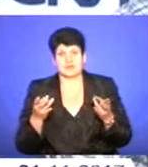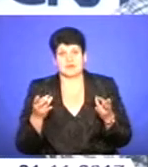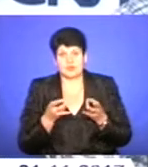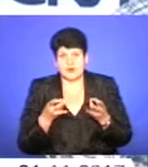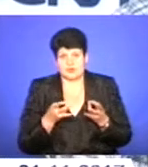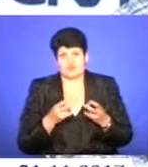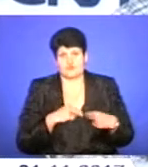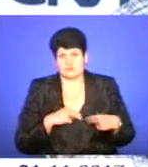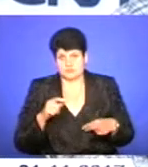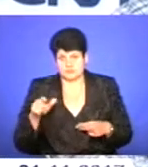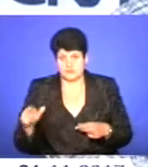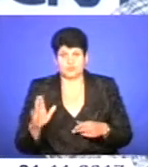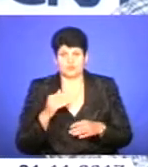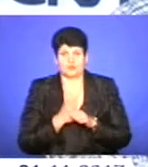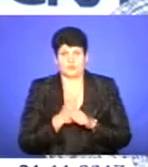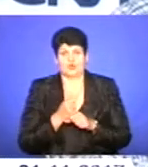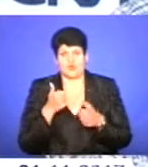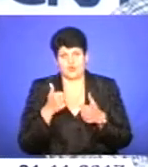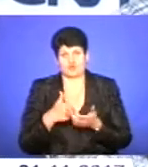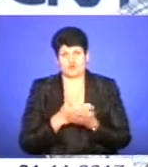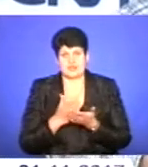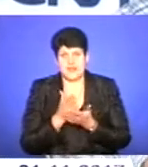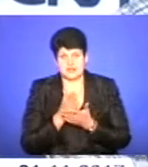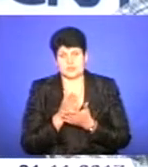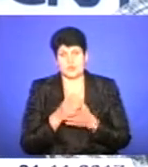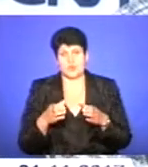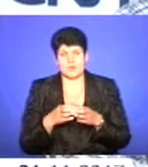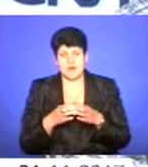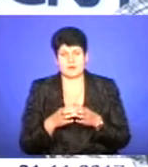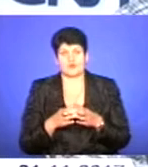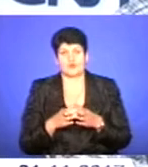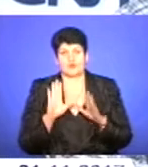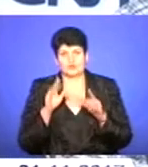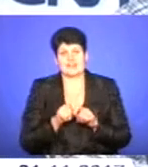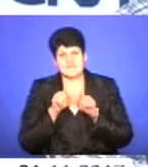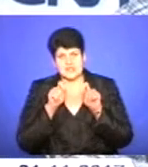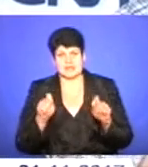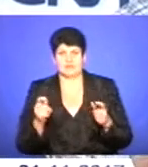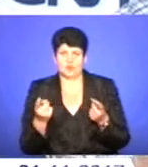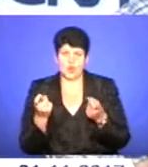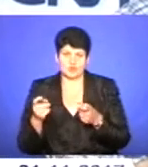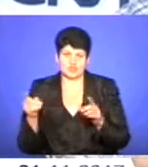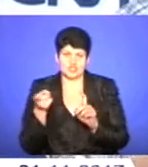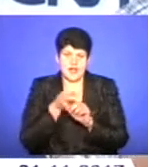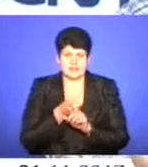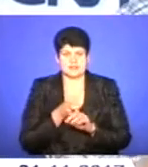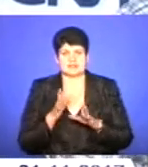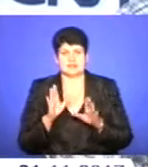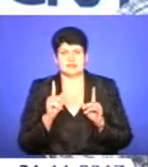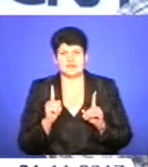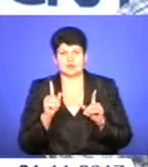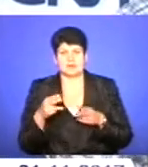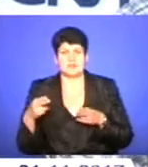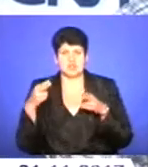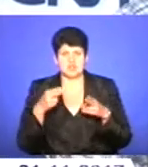служб. Ми будемо робити хорошу якісну піар-компанію на рівні України, що долучайтеся, будьте відкритими, і кожен, хто захоче, зможе долучитися. Ми до них навіть будемо